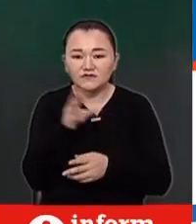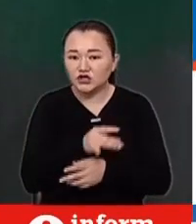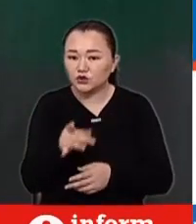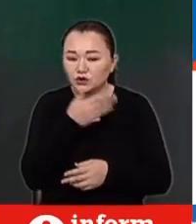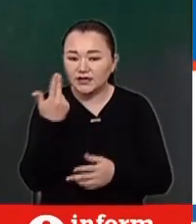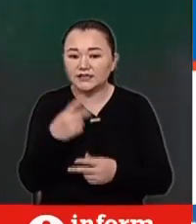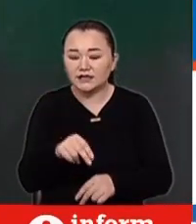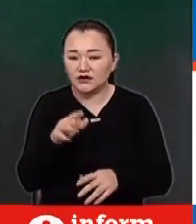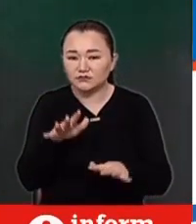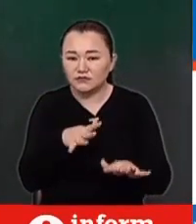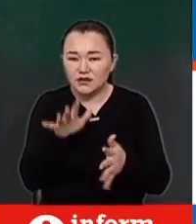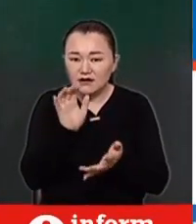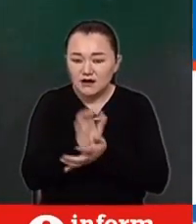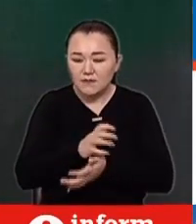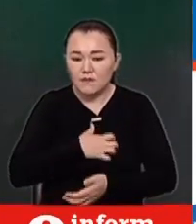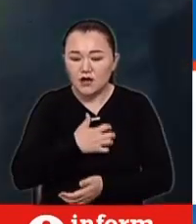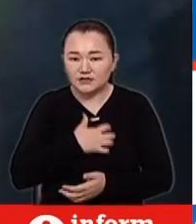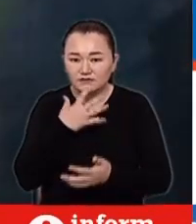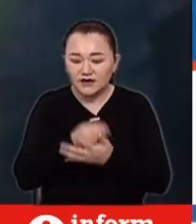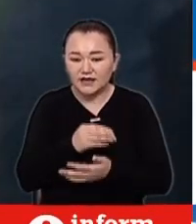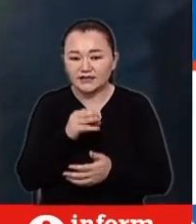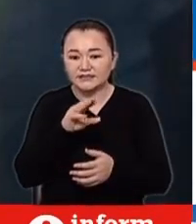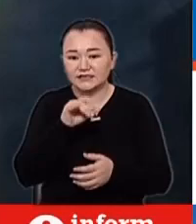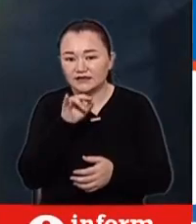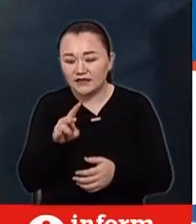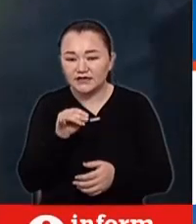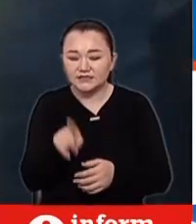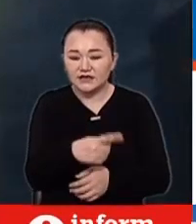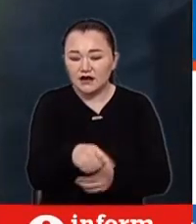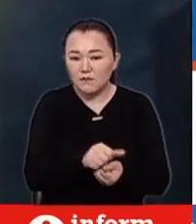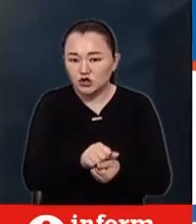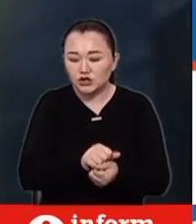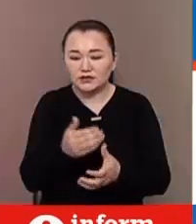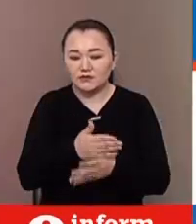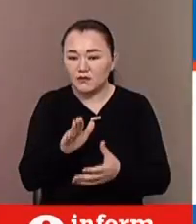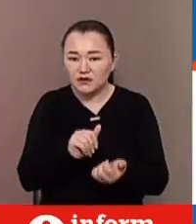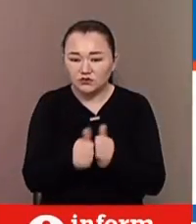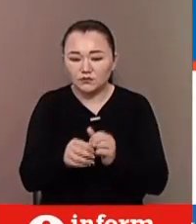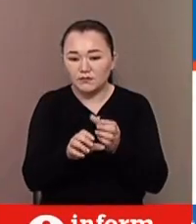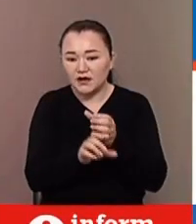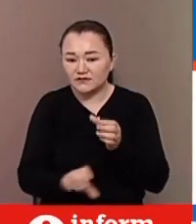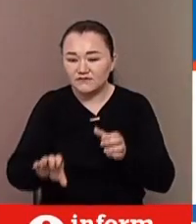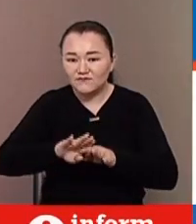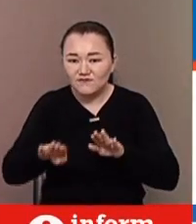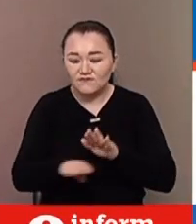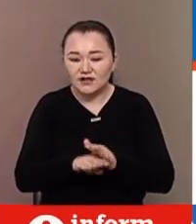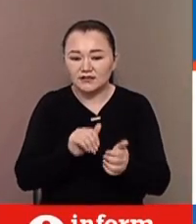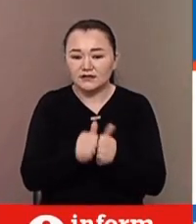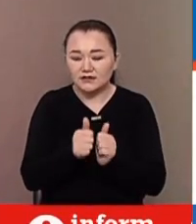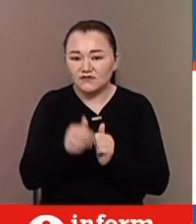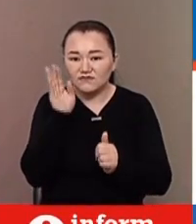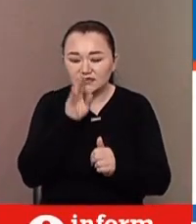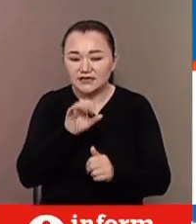она идет мутная, жители боятся за свои титаны и стиральные машины. Не помогает и замена труб в подвалах. Поставщик воды –